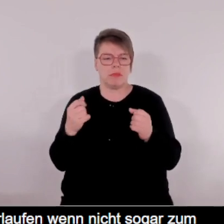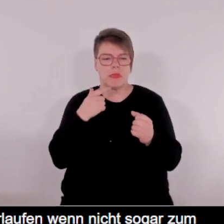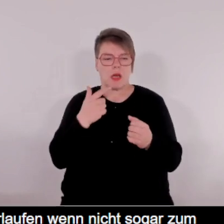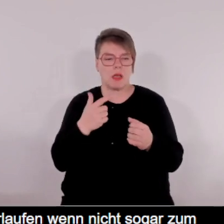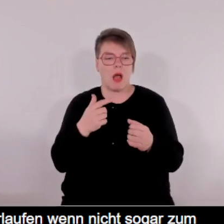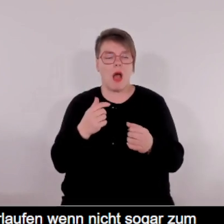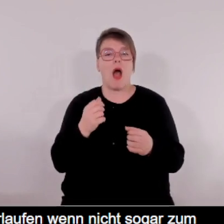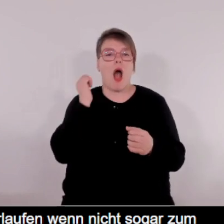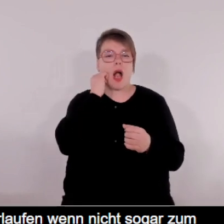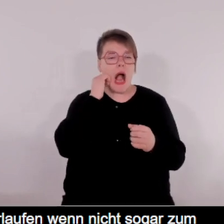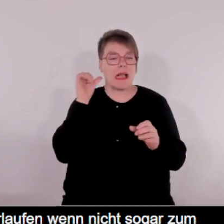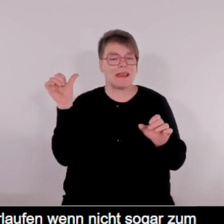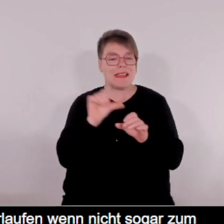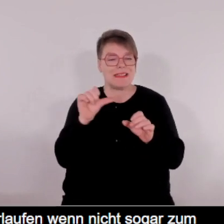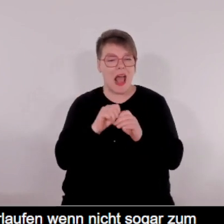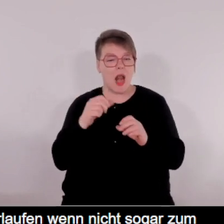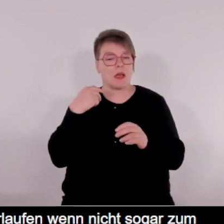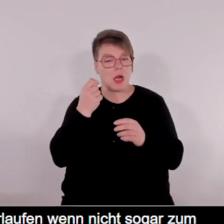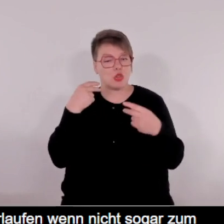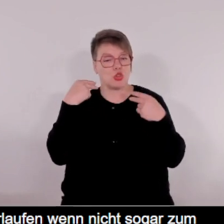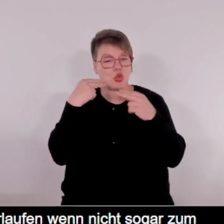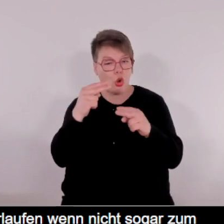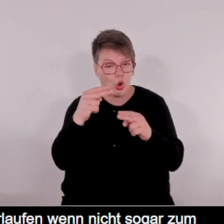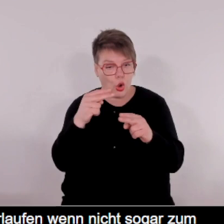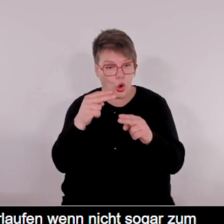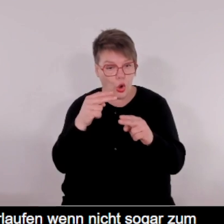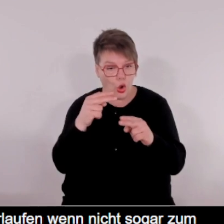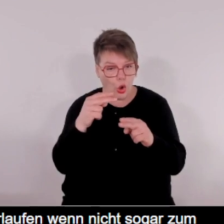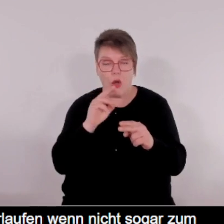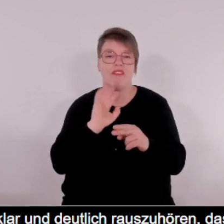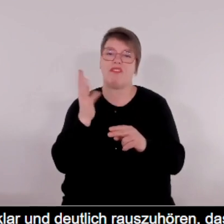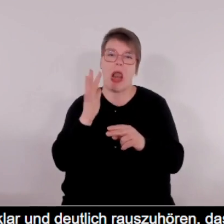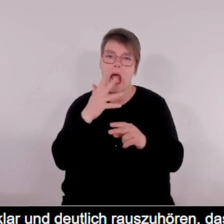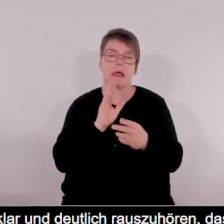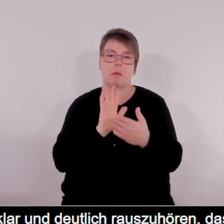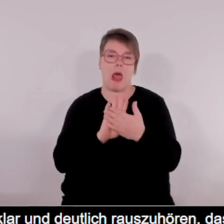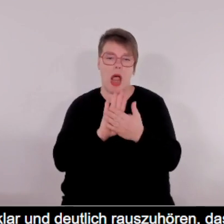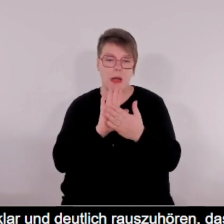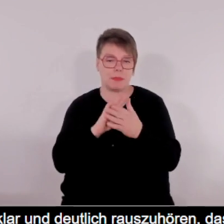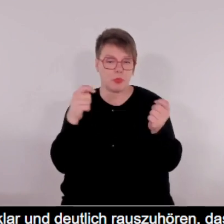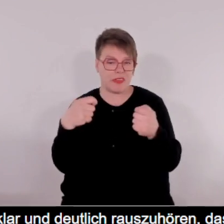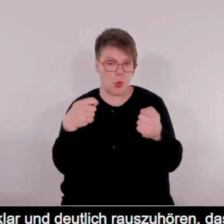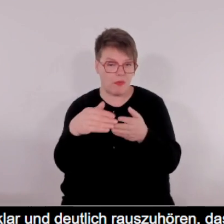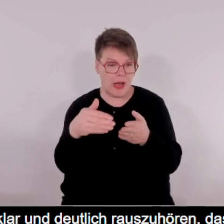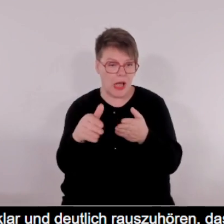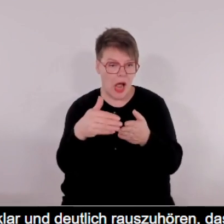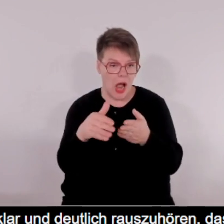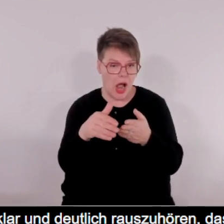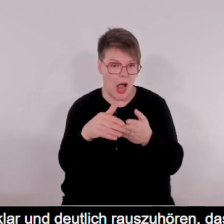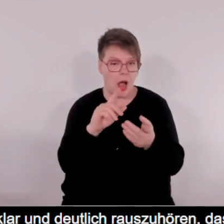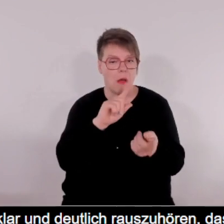die Urproduktion von Lebensmitteln. Wir können nicht zuschauen, wie wir in einen Wettbewerbsnachteil innerhalb Europas fallen.